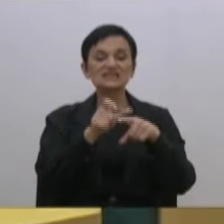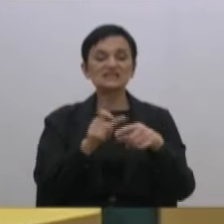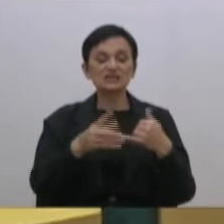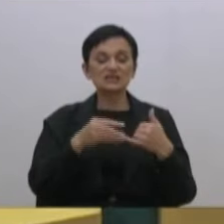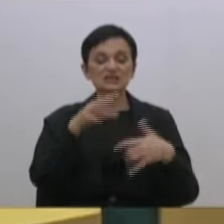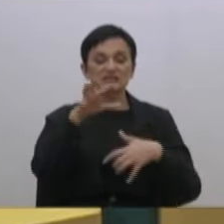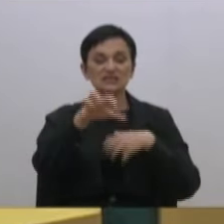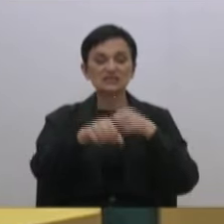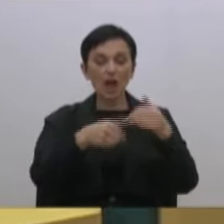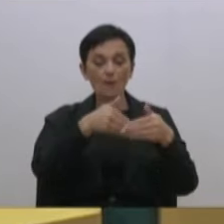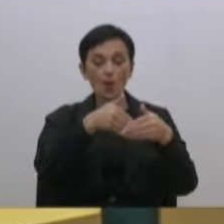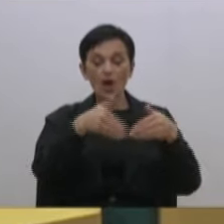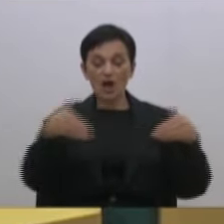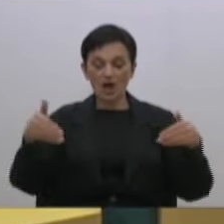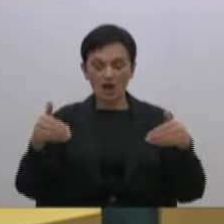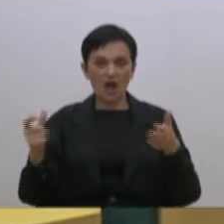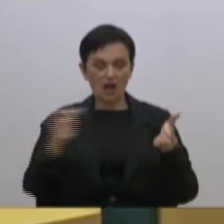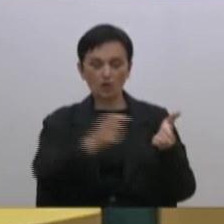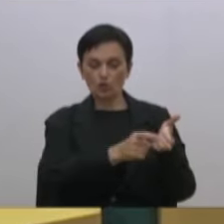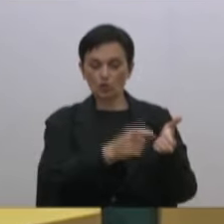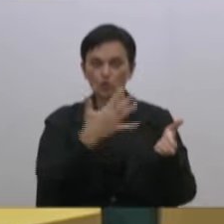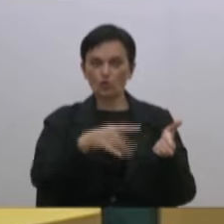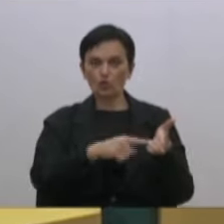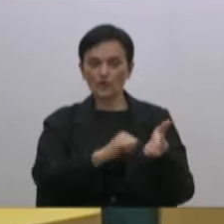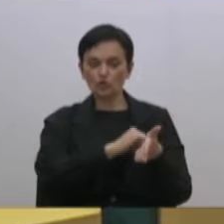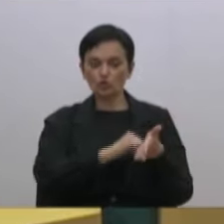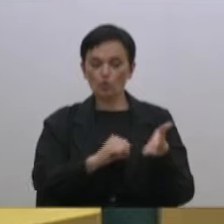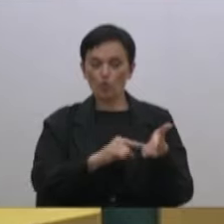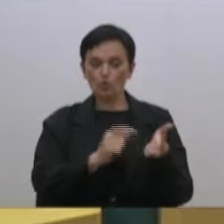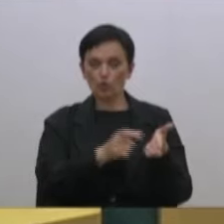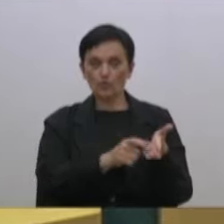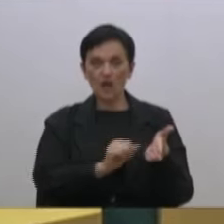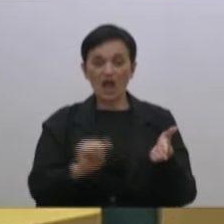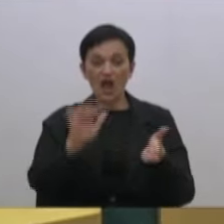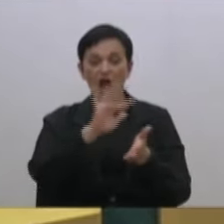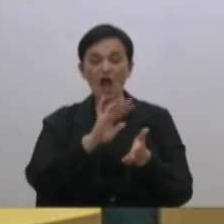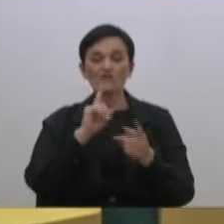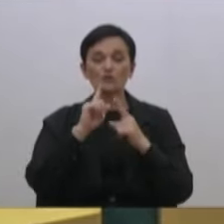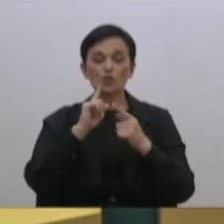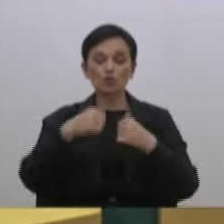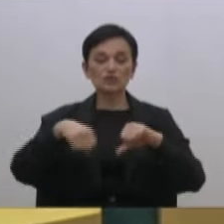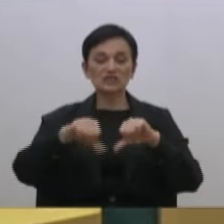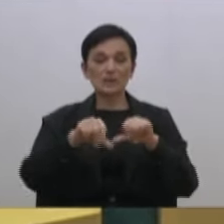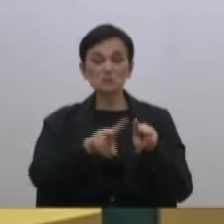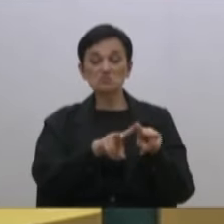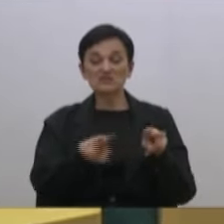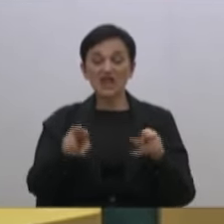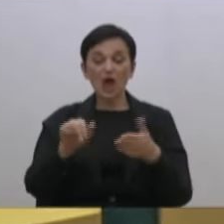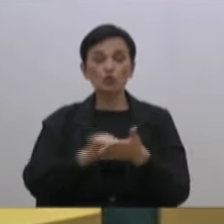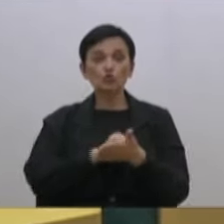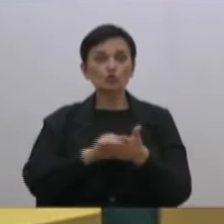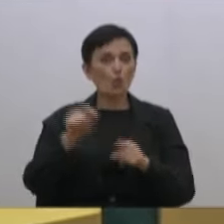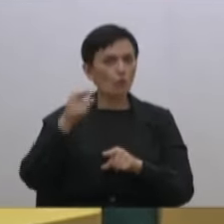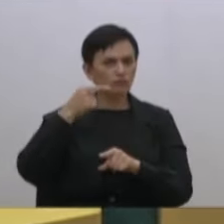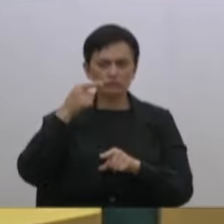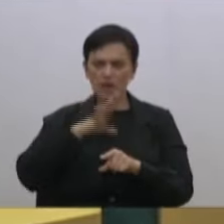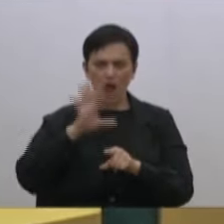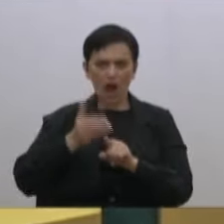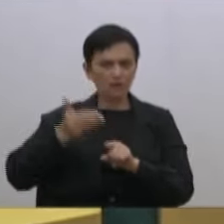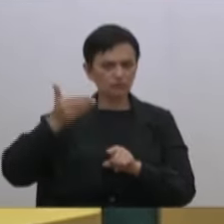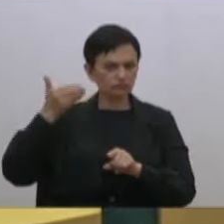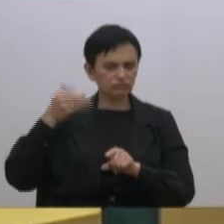საოკუპაციო ხაზი გაჩნდა ევროკავშირის დოკუმენტებში და ევროსაბჭოს დოკუმენტებში, მაშინ როცა მსგავსი დოკუმენტის ხსენება არ იყო არც